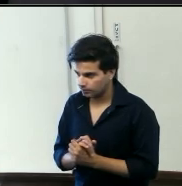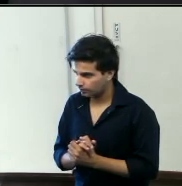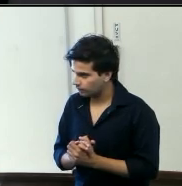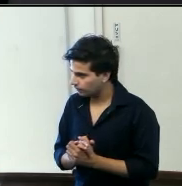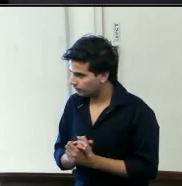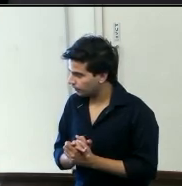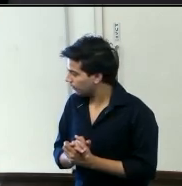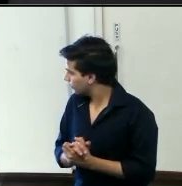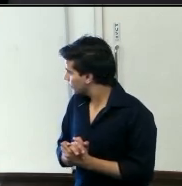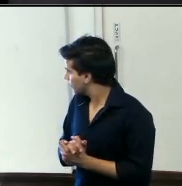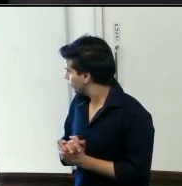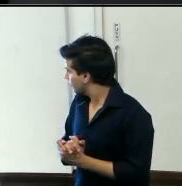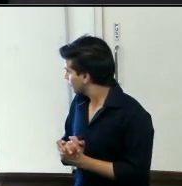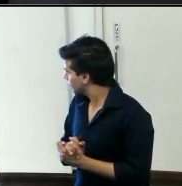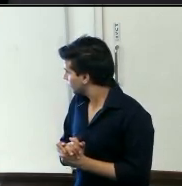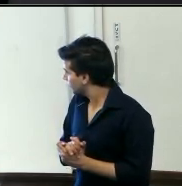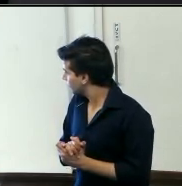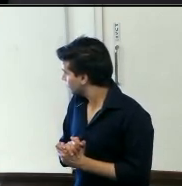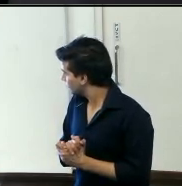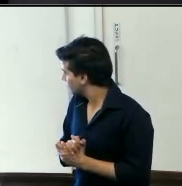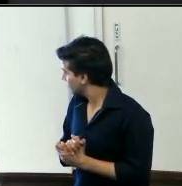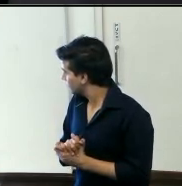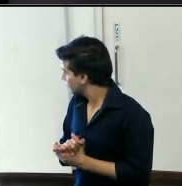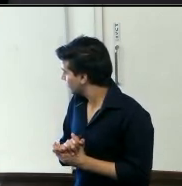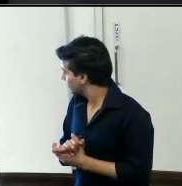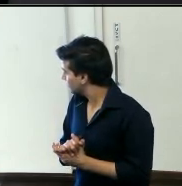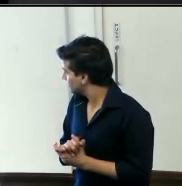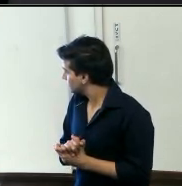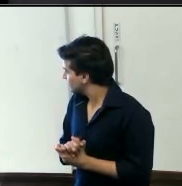ಶಬ್ದಗಳು ಯಾತಕ್ಕೆ ಹೀಗೆ?